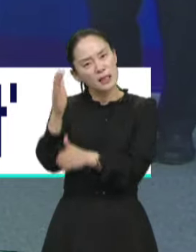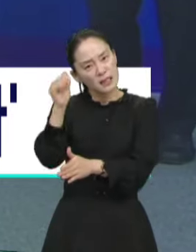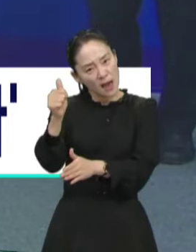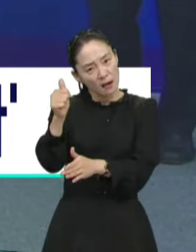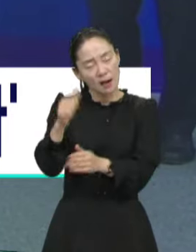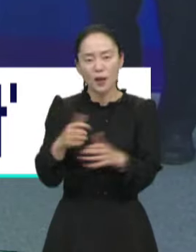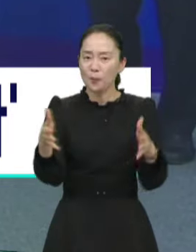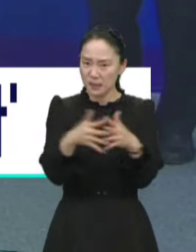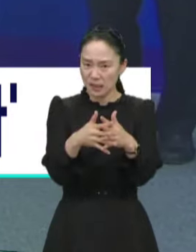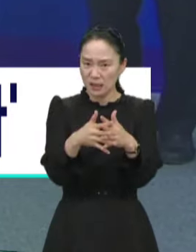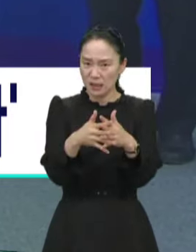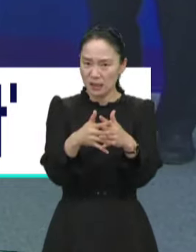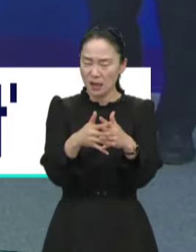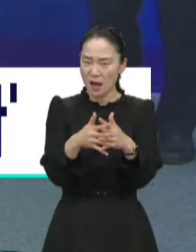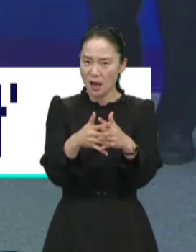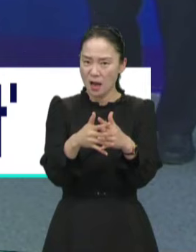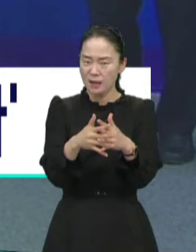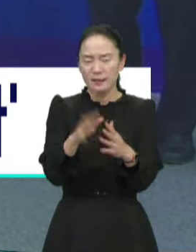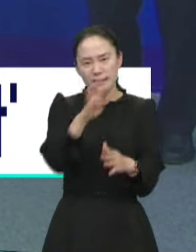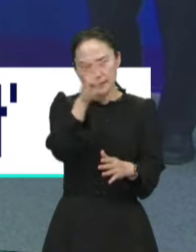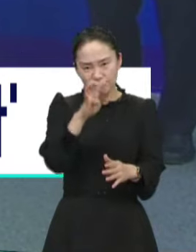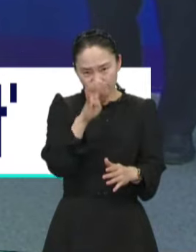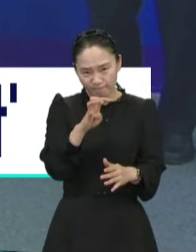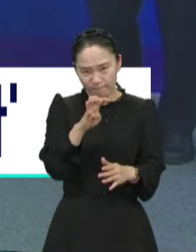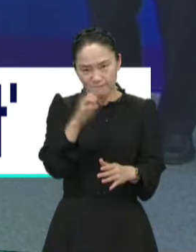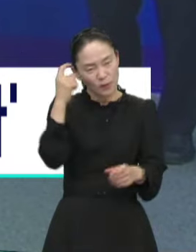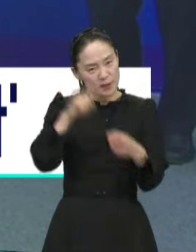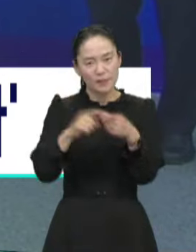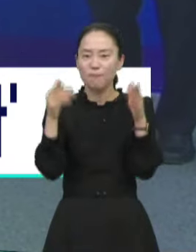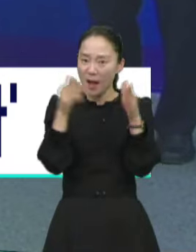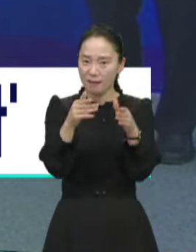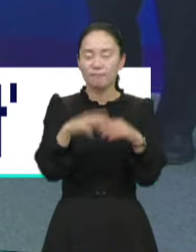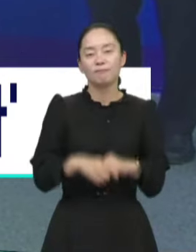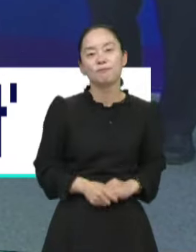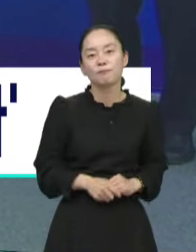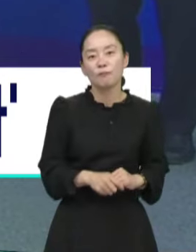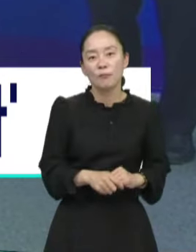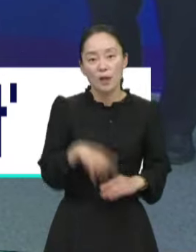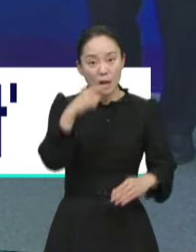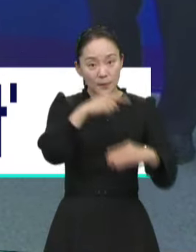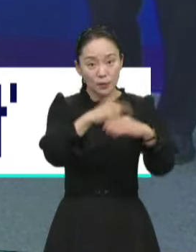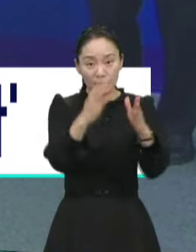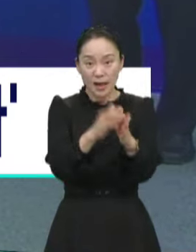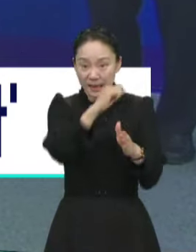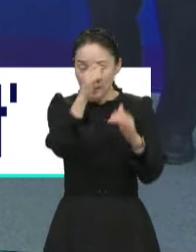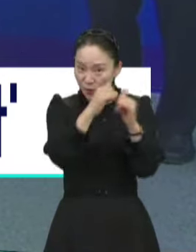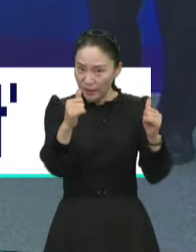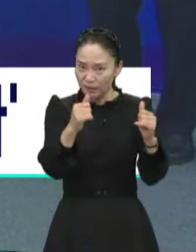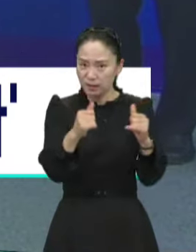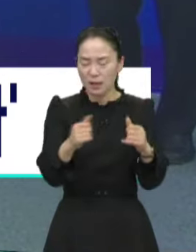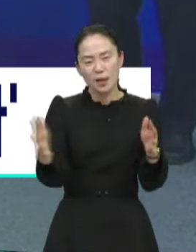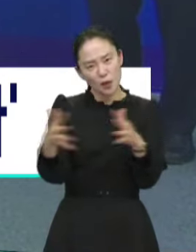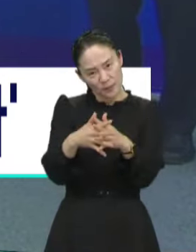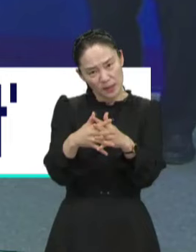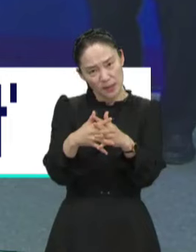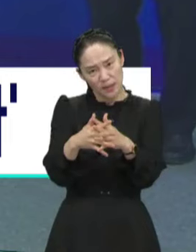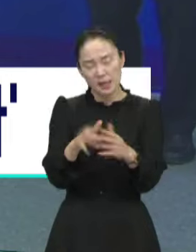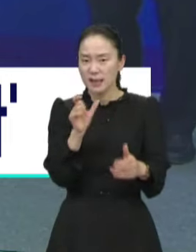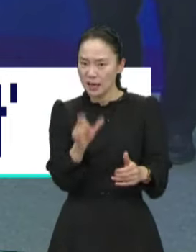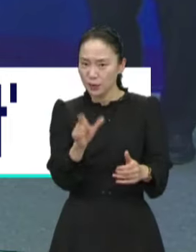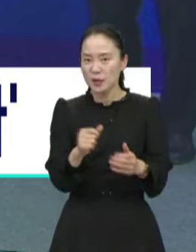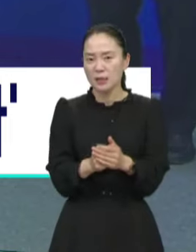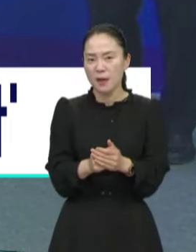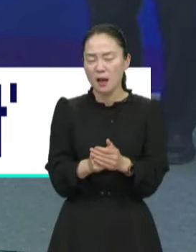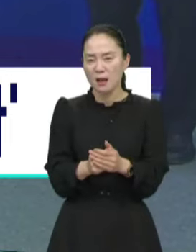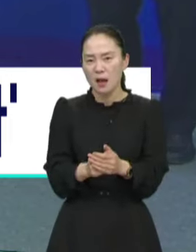대전시장과 협치가 이루어질 수 있을지 관심이 모아지고 있습니다 민주당 당선인들은 협치를 강조하면서도 주요